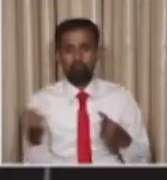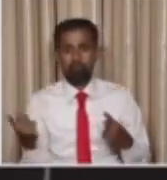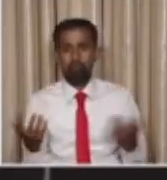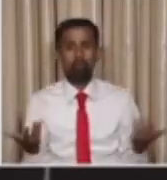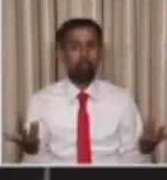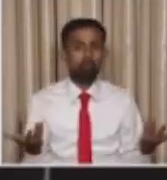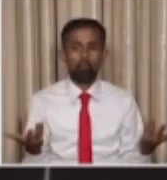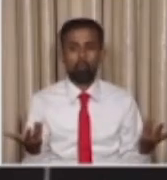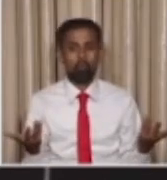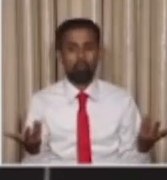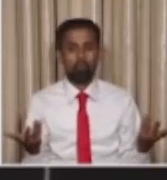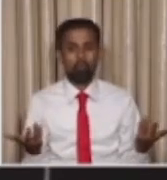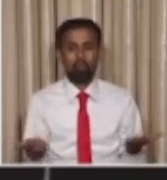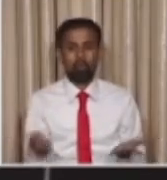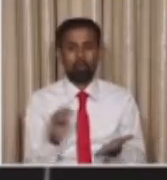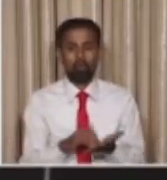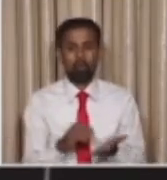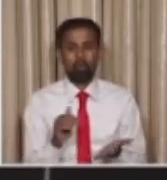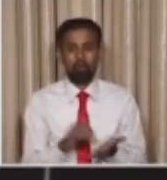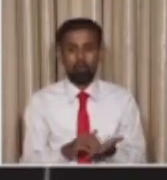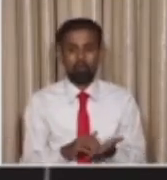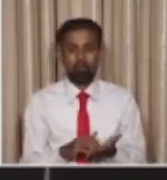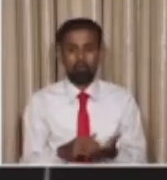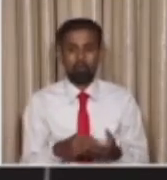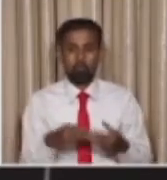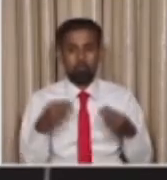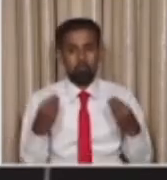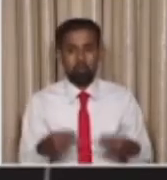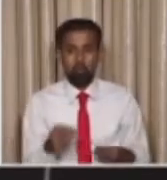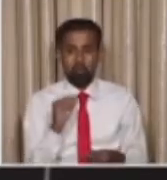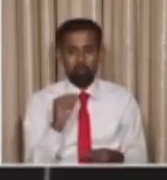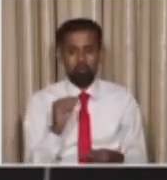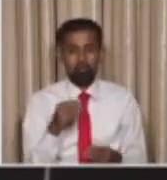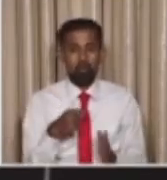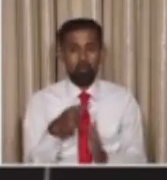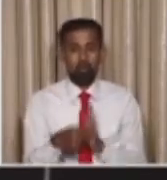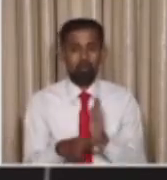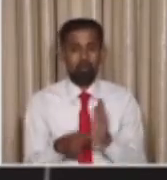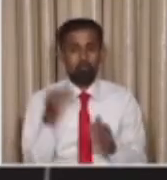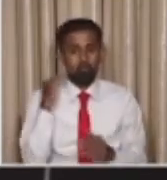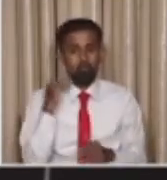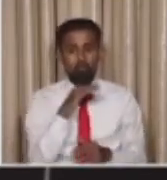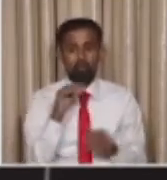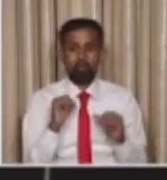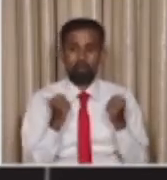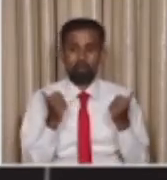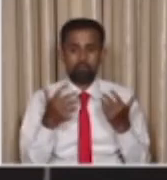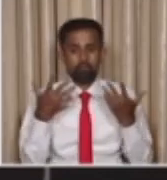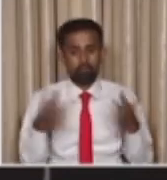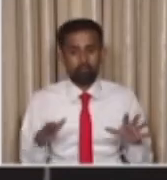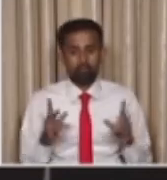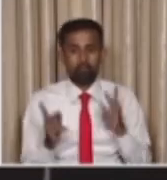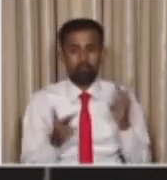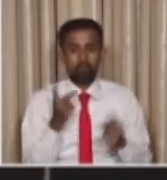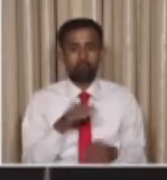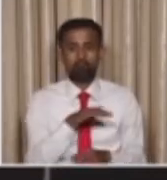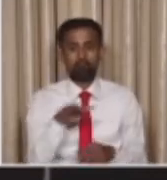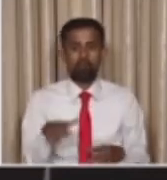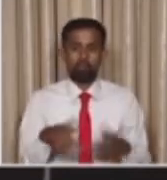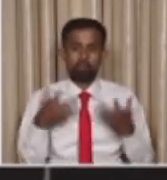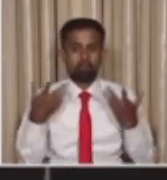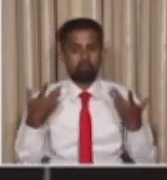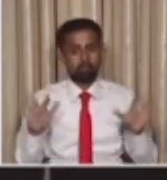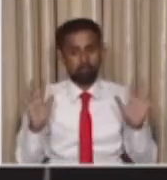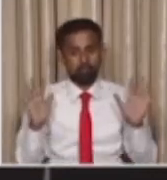වුනේ? නැවත වතාවක් මෙවැනි හානියක් සිදු වුණොත් අපේ රටේ අහිංසක මිනිස්සුගේ ජීවිතත් ඉවරයි, සංචාරක ශේෂයත් ඉවරයි